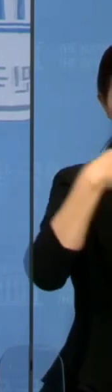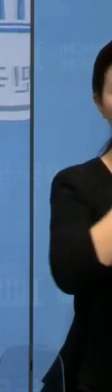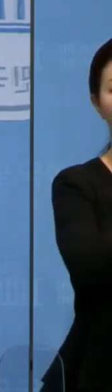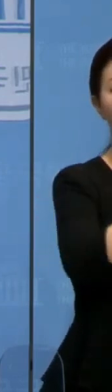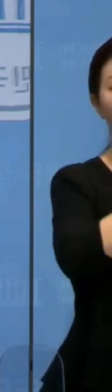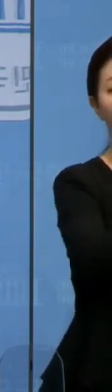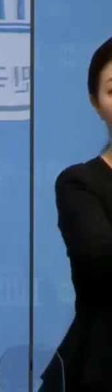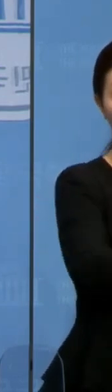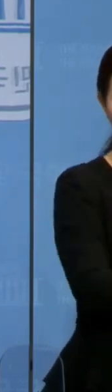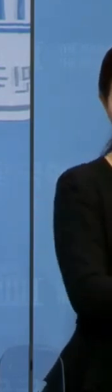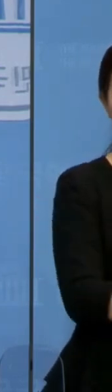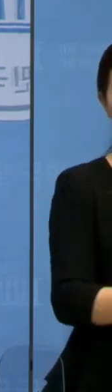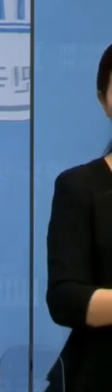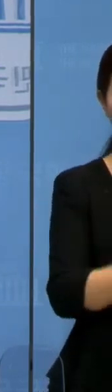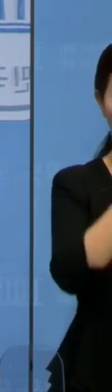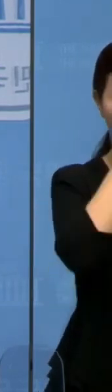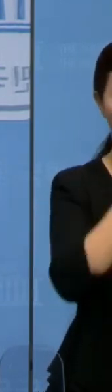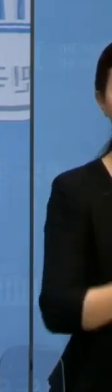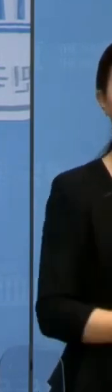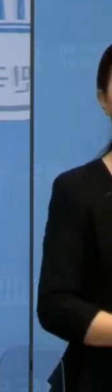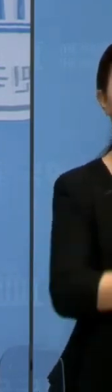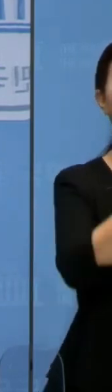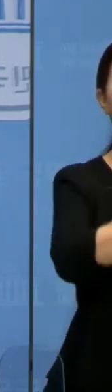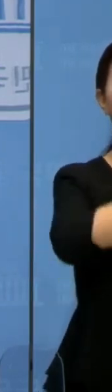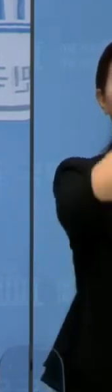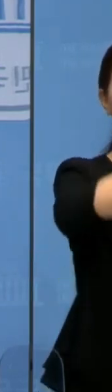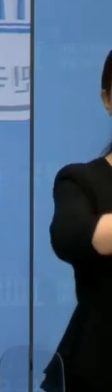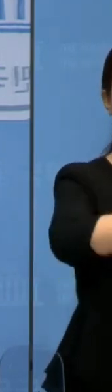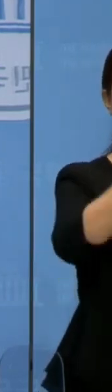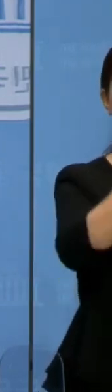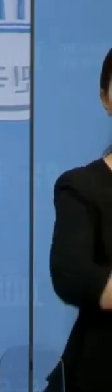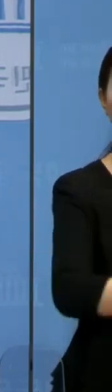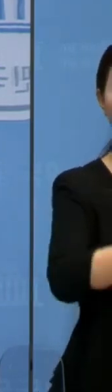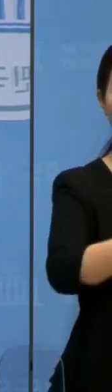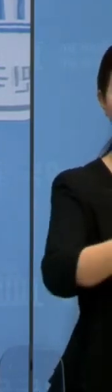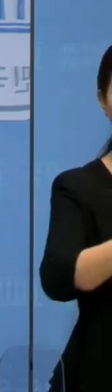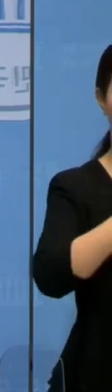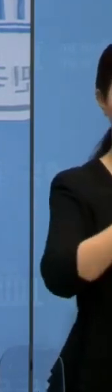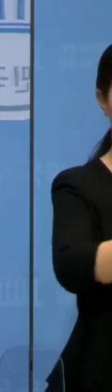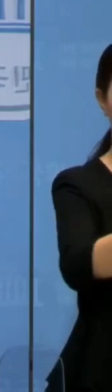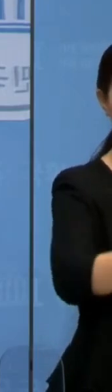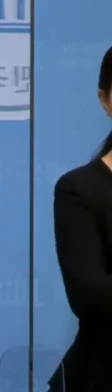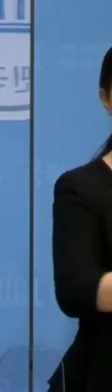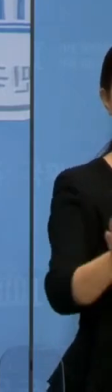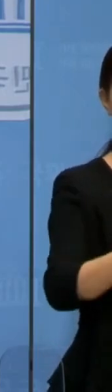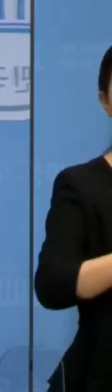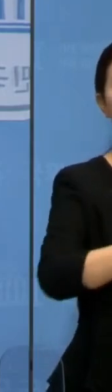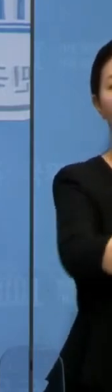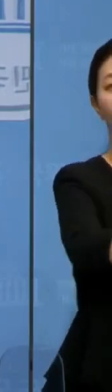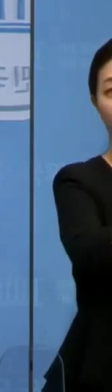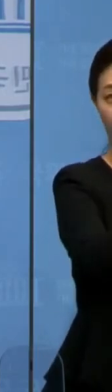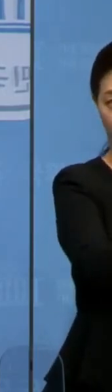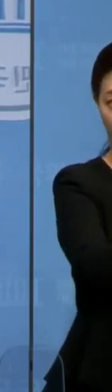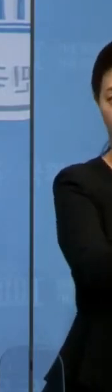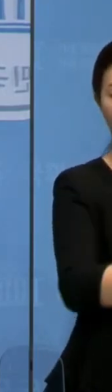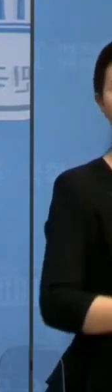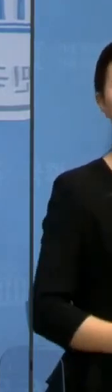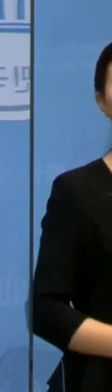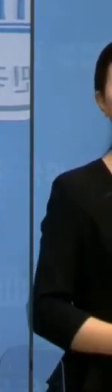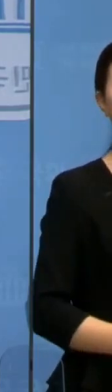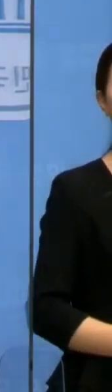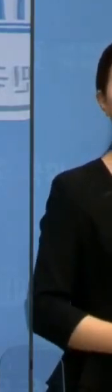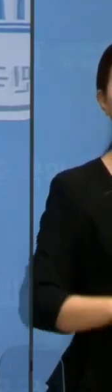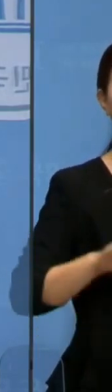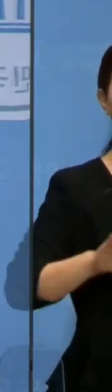재보선 패배로 당이 잠깐 멈춰섰습니다. 이제 다시 국민만 보고 국민을